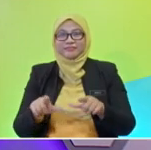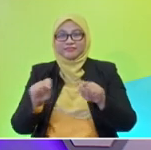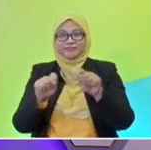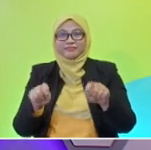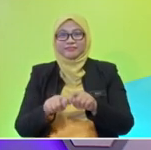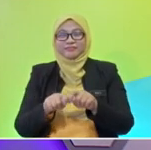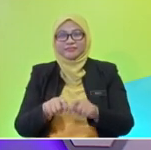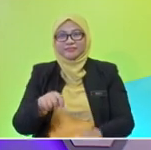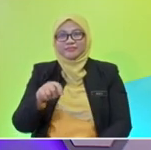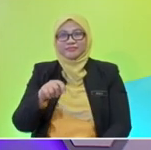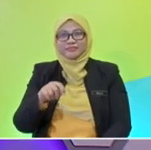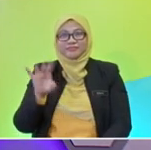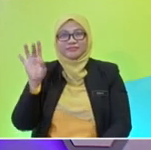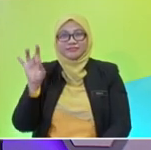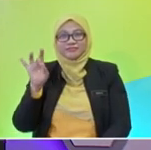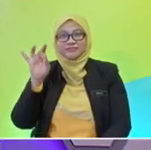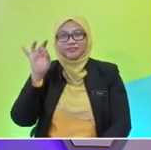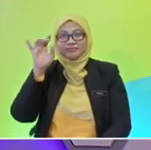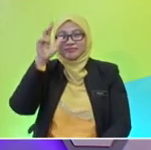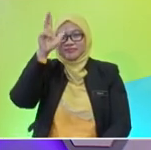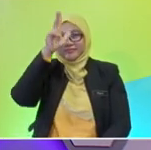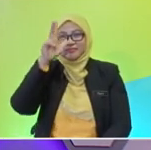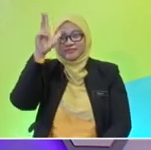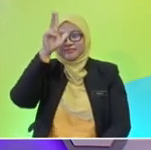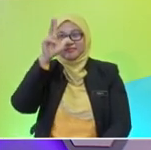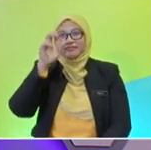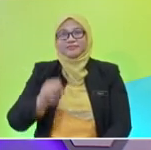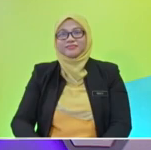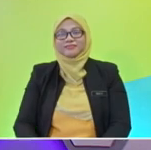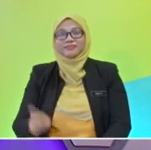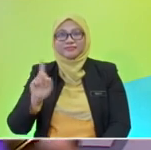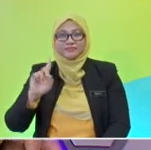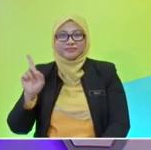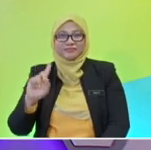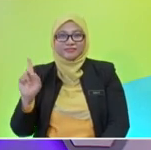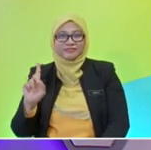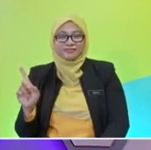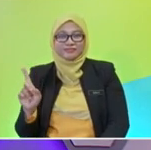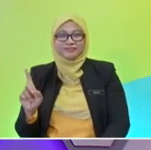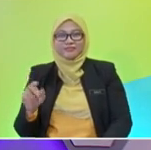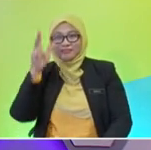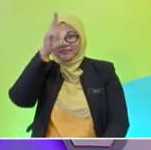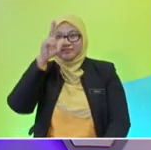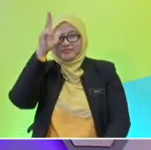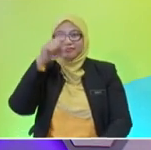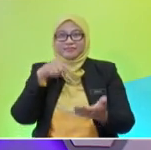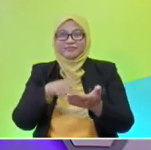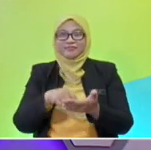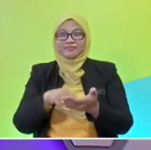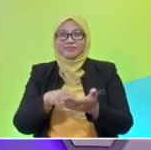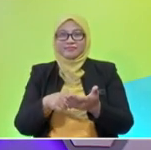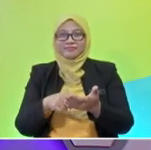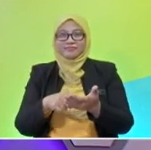di Kepulauan Melayu jadi hari ini saya akan kongsikanlah di mana sebenarnya kerajaan-kerajaan ini muncul pada ketika